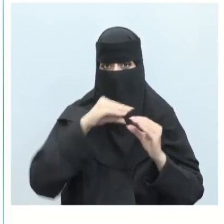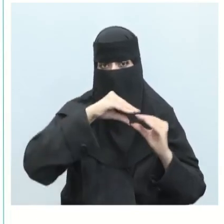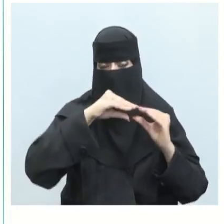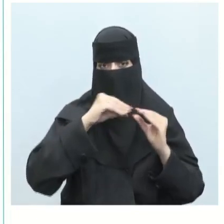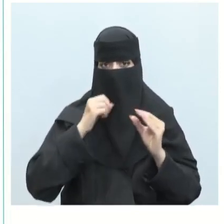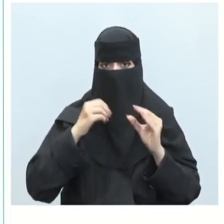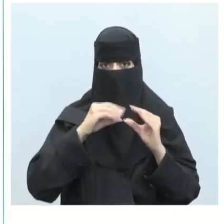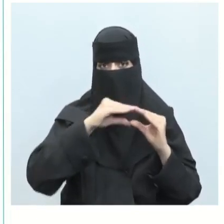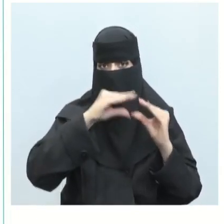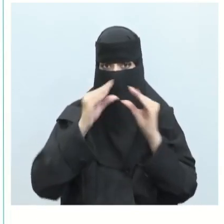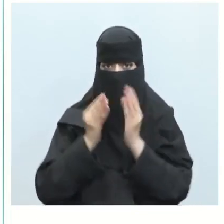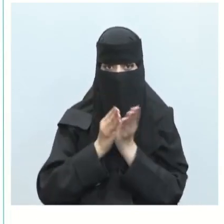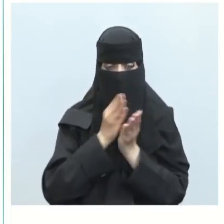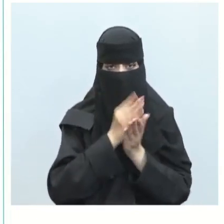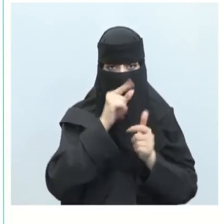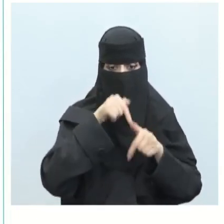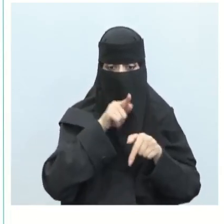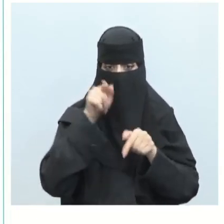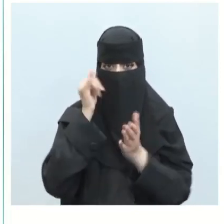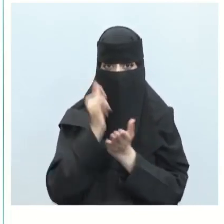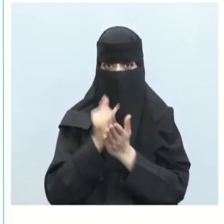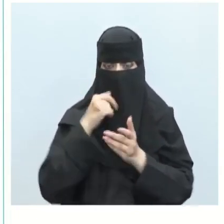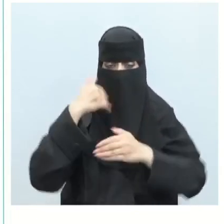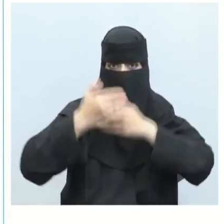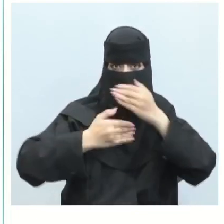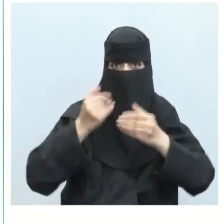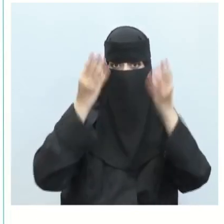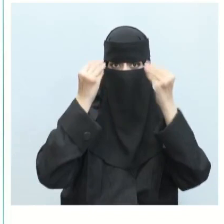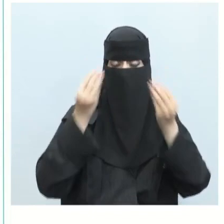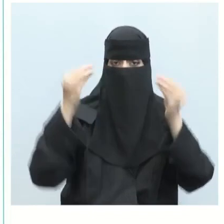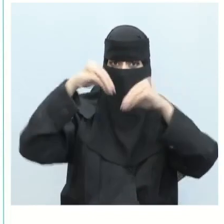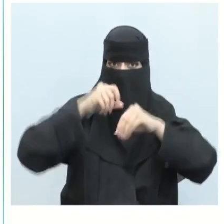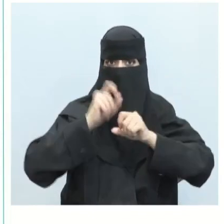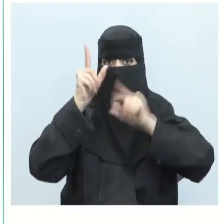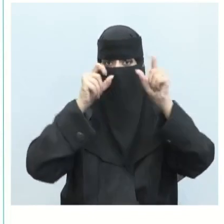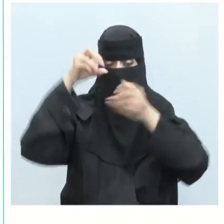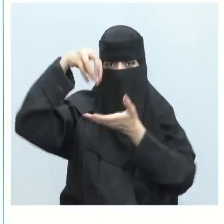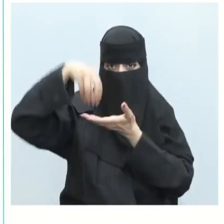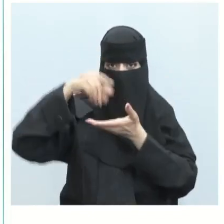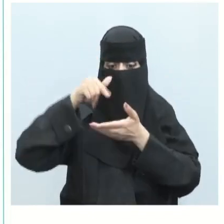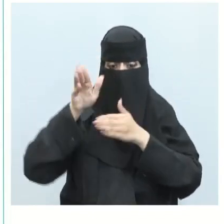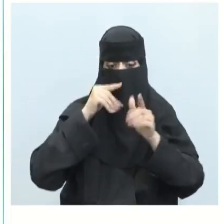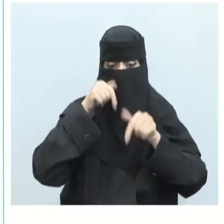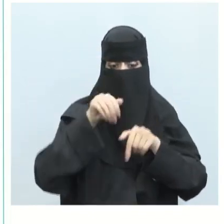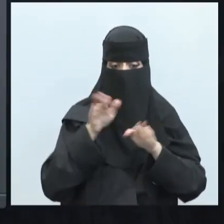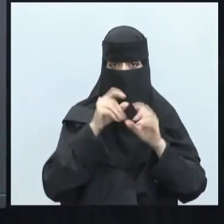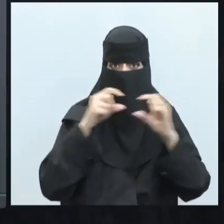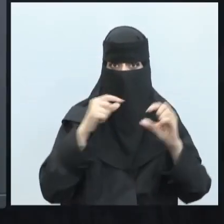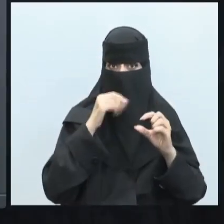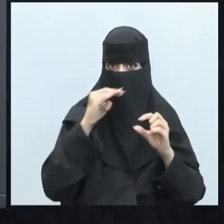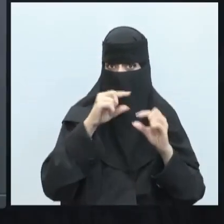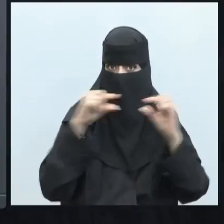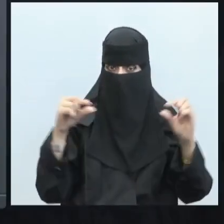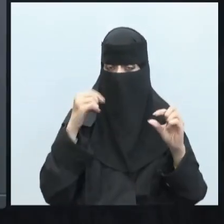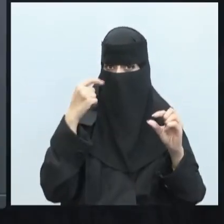الموجهات هي المسؤوله عن توجيه حركه البيانات داخل الشبكه المحليه لوكال اريا نتورك هل